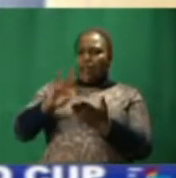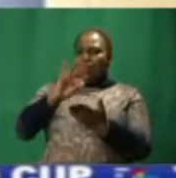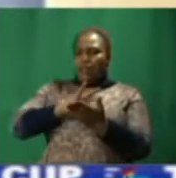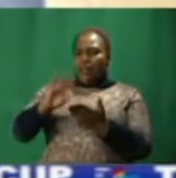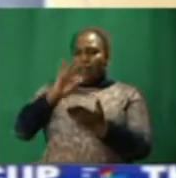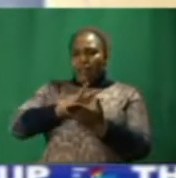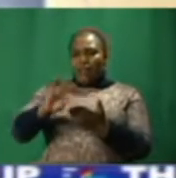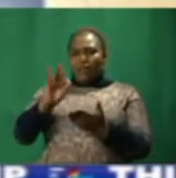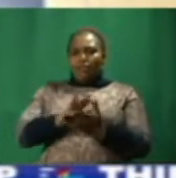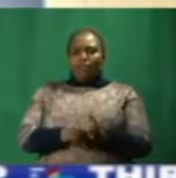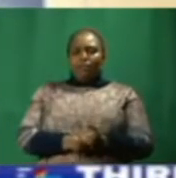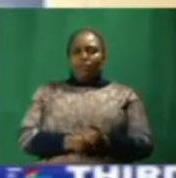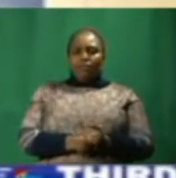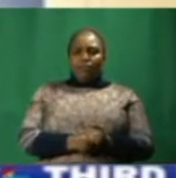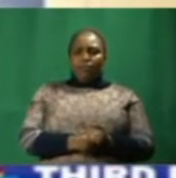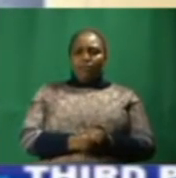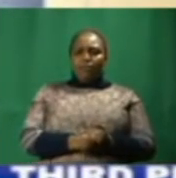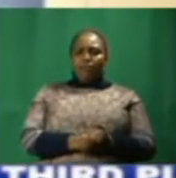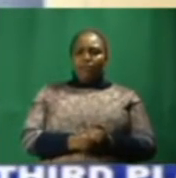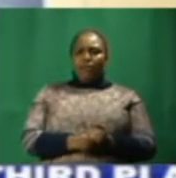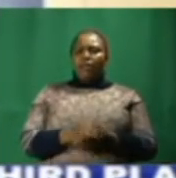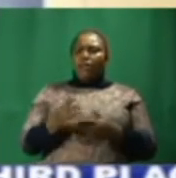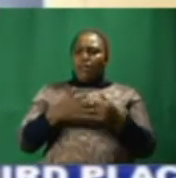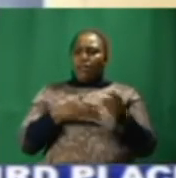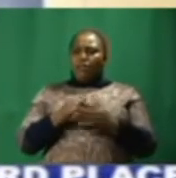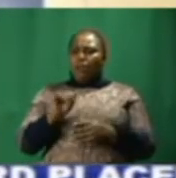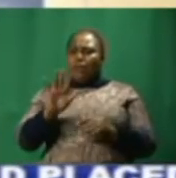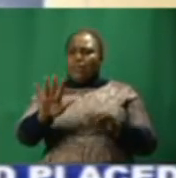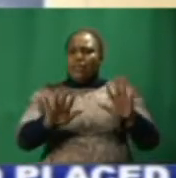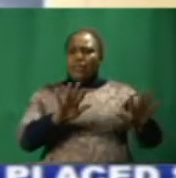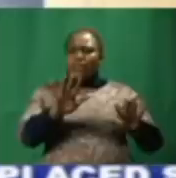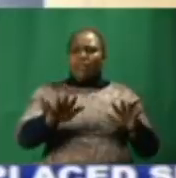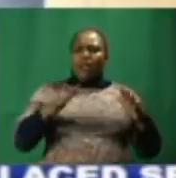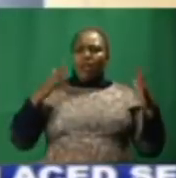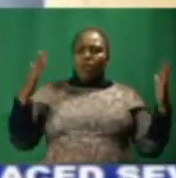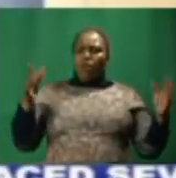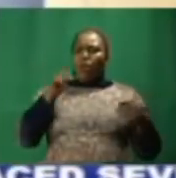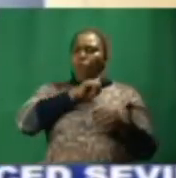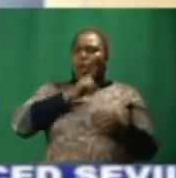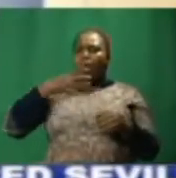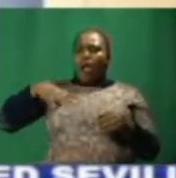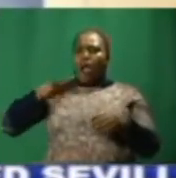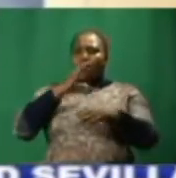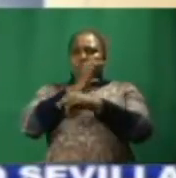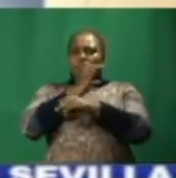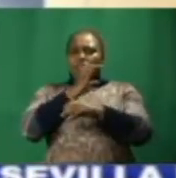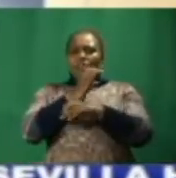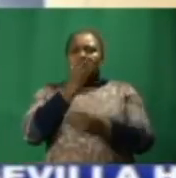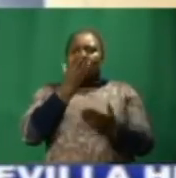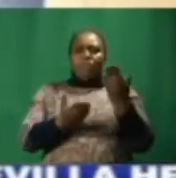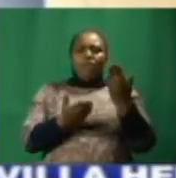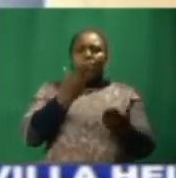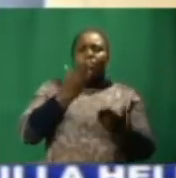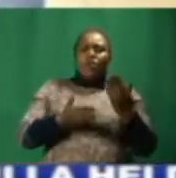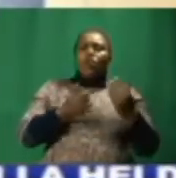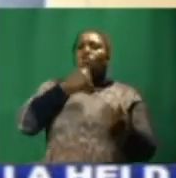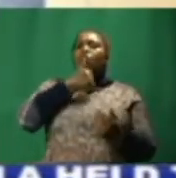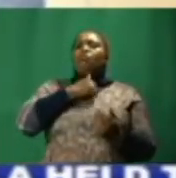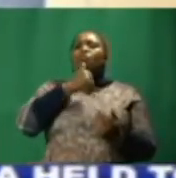la kuletinto letithintwa kakhulu bantu ngetandla, ikakhulu kathi njengoba ukhansela amasonto asebenzisa